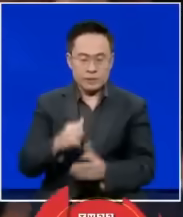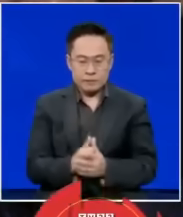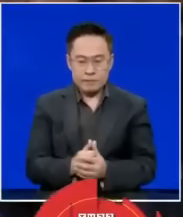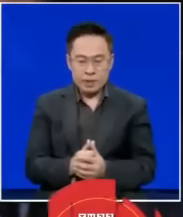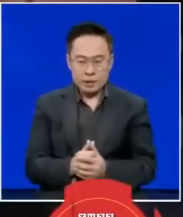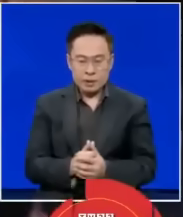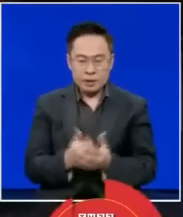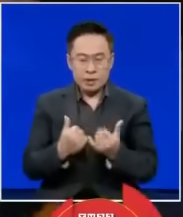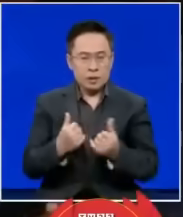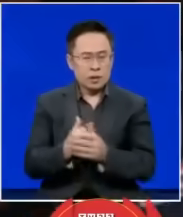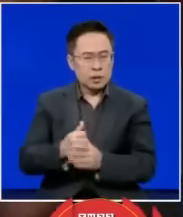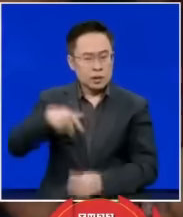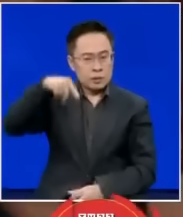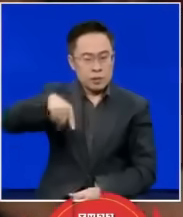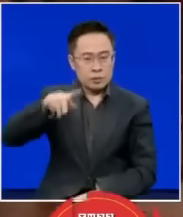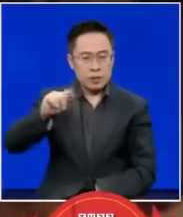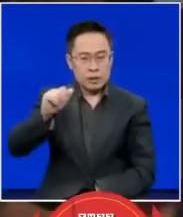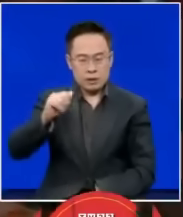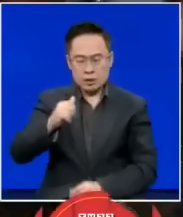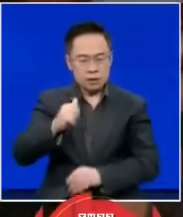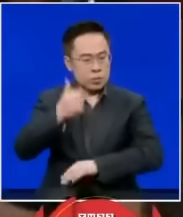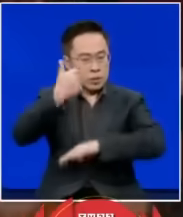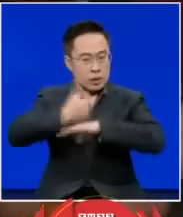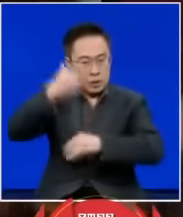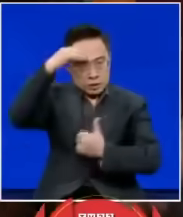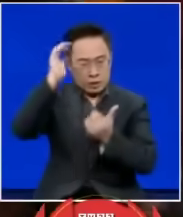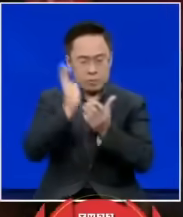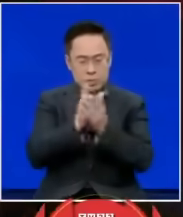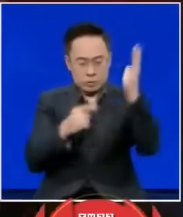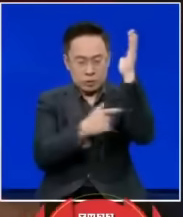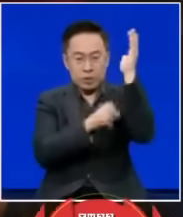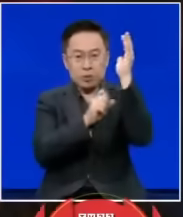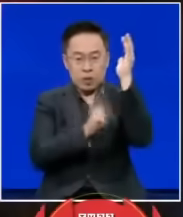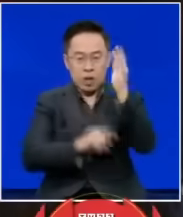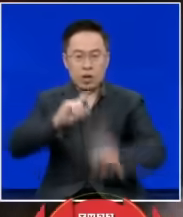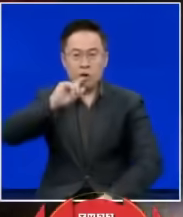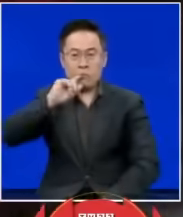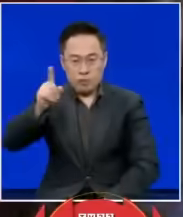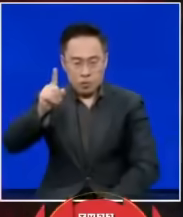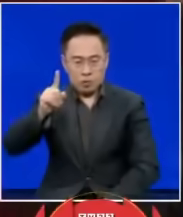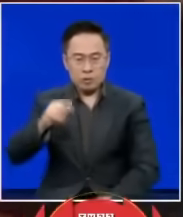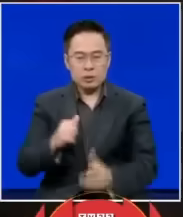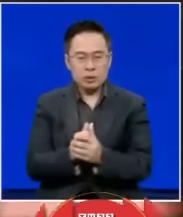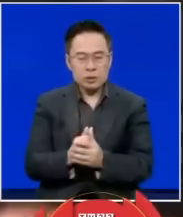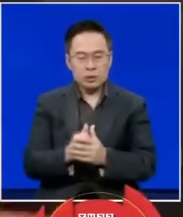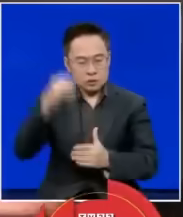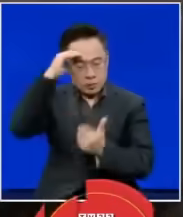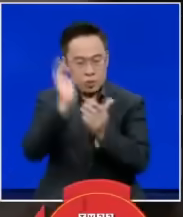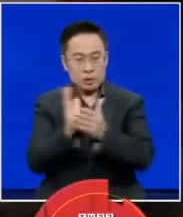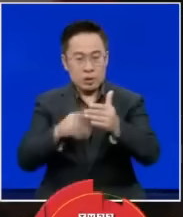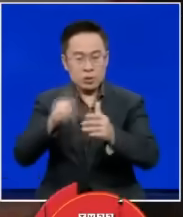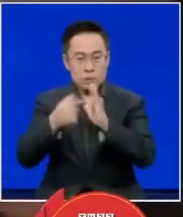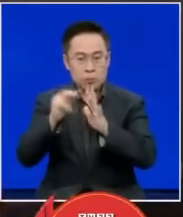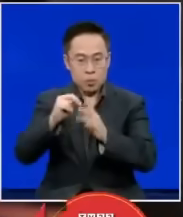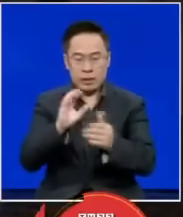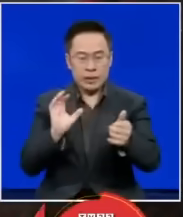ที่พันตำรวจเอกดุสิตพรมศิลป์ผู้กำกับตำรวจที่สพสงขลาไปแจ้งความต่อพนักงานสอบสวนสน.เตาปูนให้ดำเนินคดี